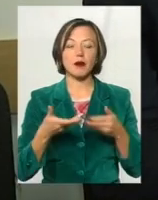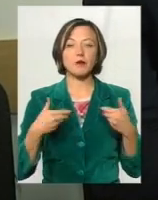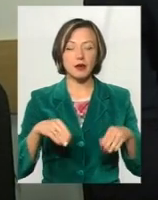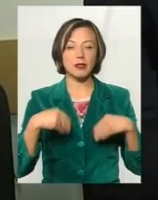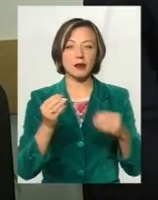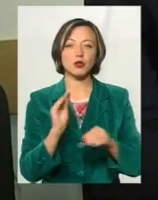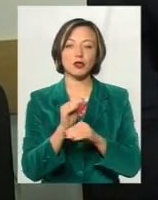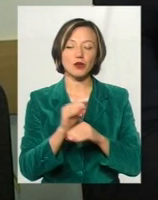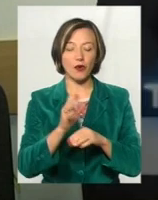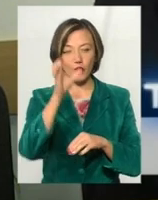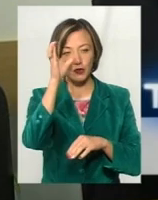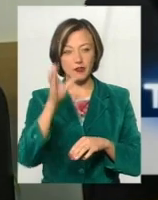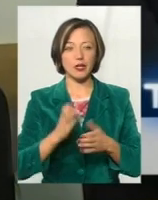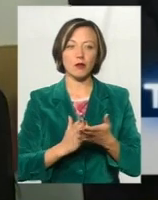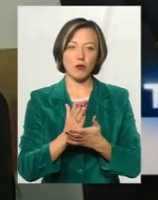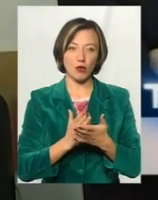Сьогодні група продовженого дня,